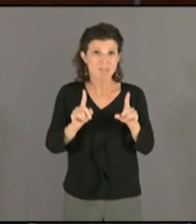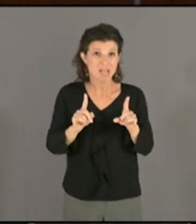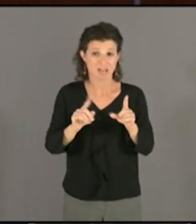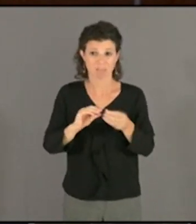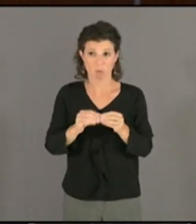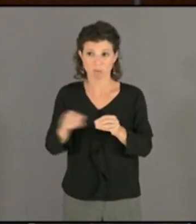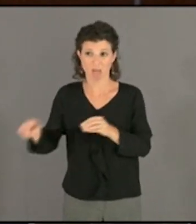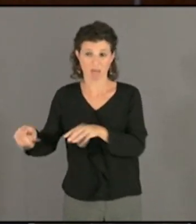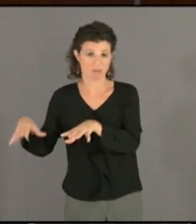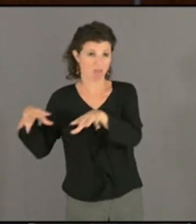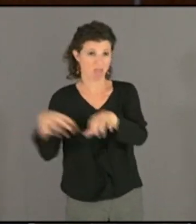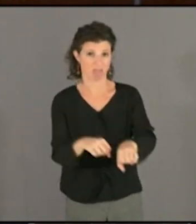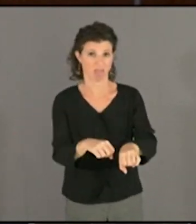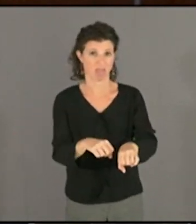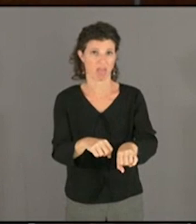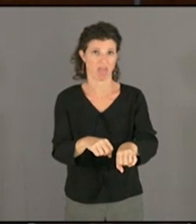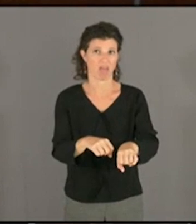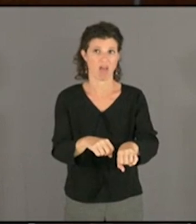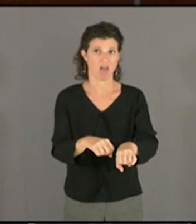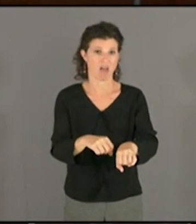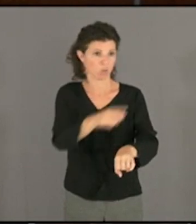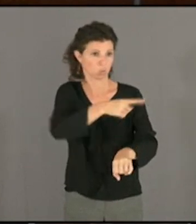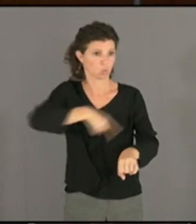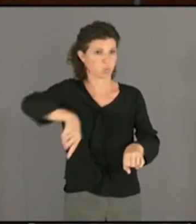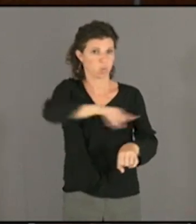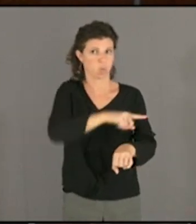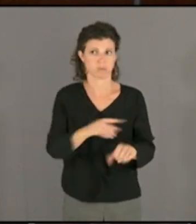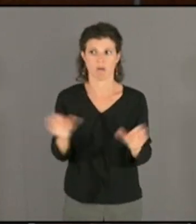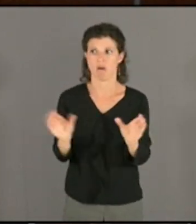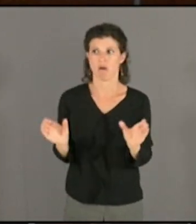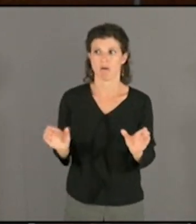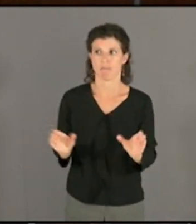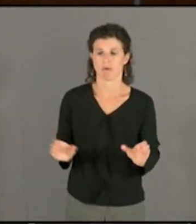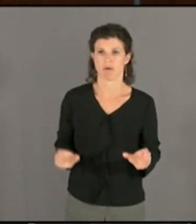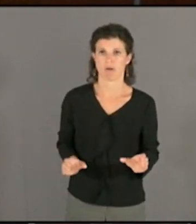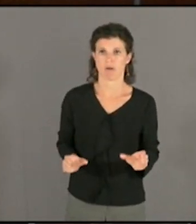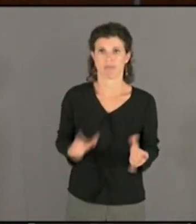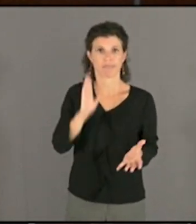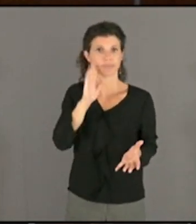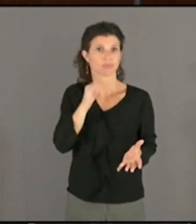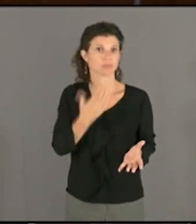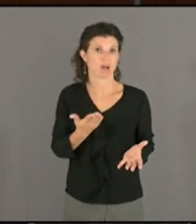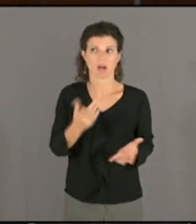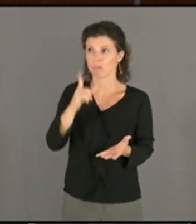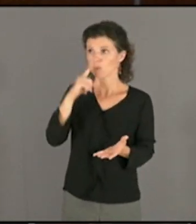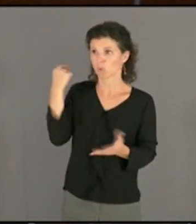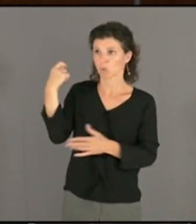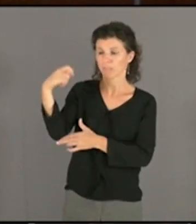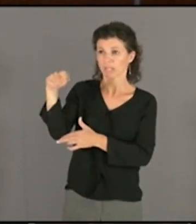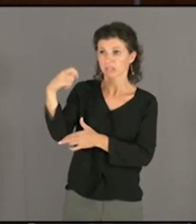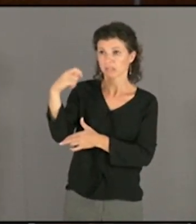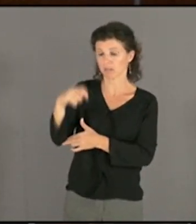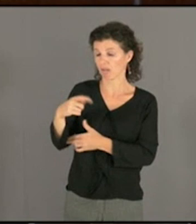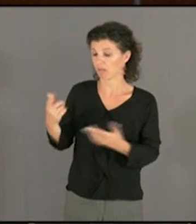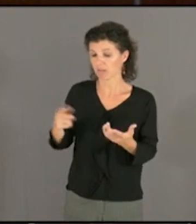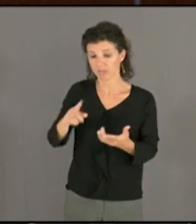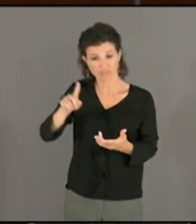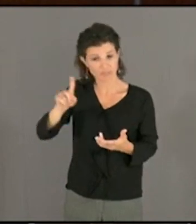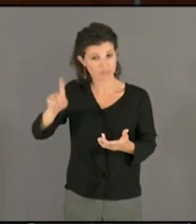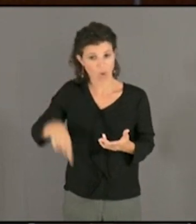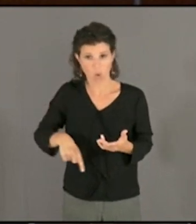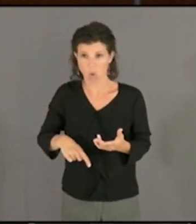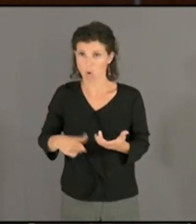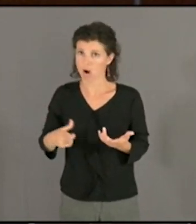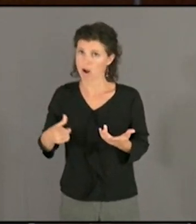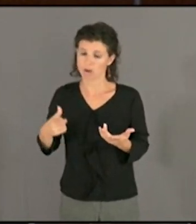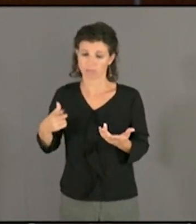stupes, malheureusement, il fait régner la terreur. Donc il faudrait, monsieur le président, que vous investissiez dans les